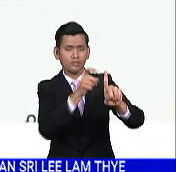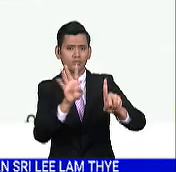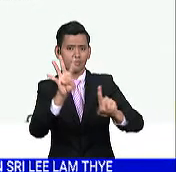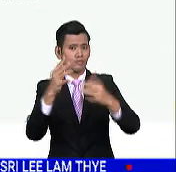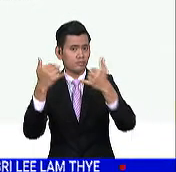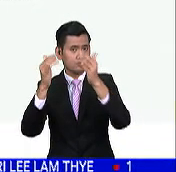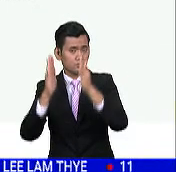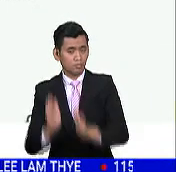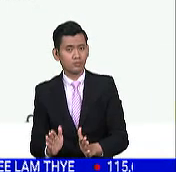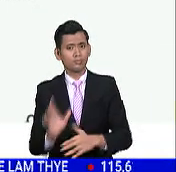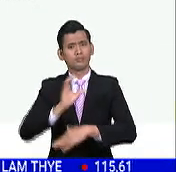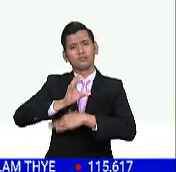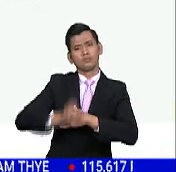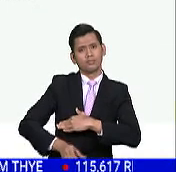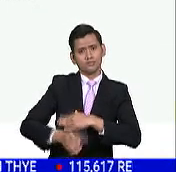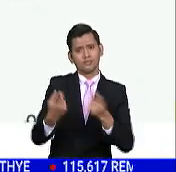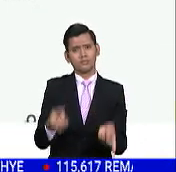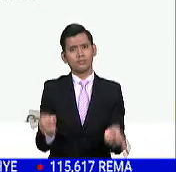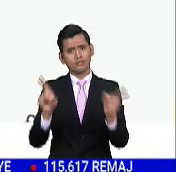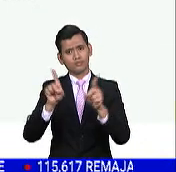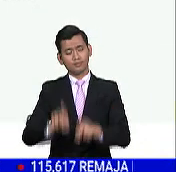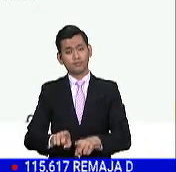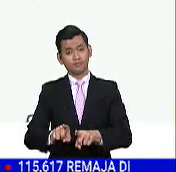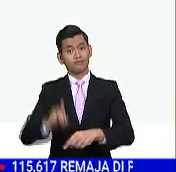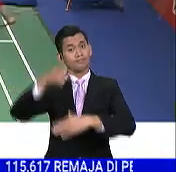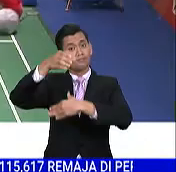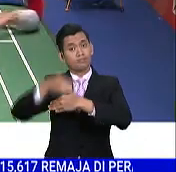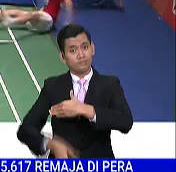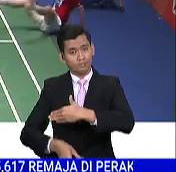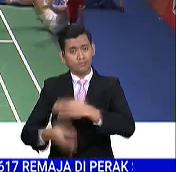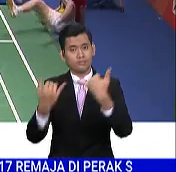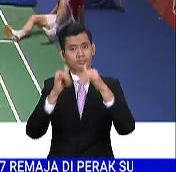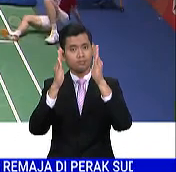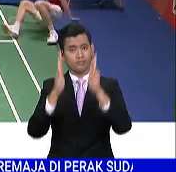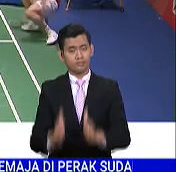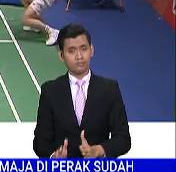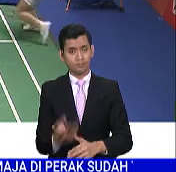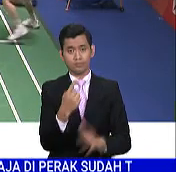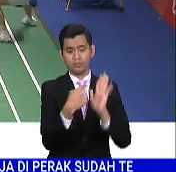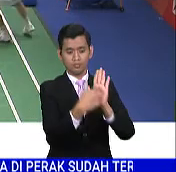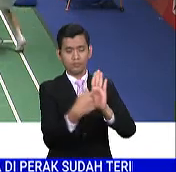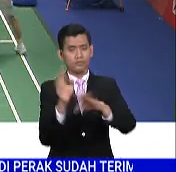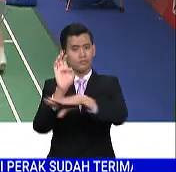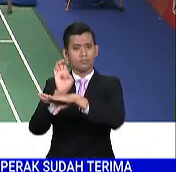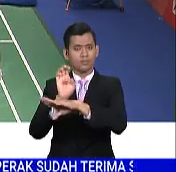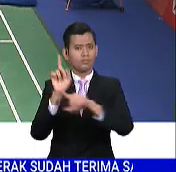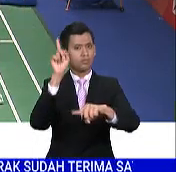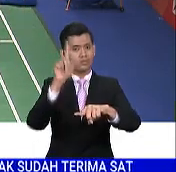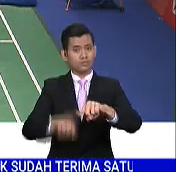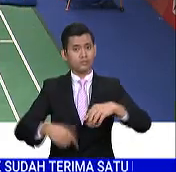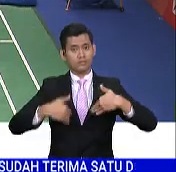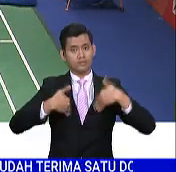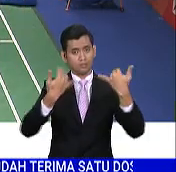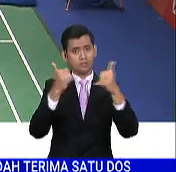perorangannya telah mengalami kecederaan. Kecederaan terhadap pemain-pemain utama itu menyaksikan England tidak mampu menurunkan barisan yang